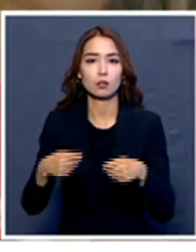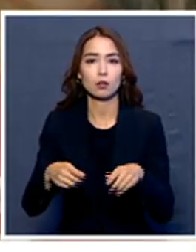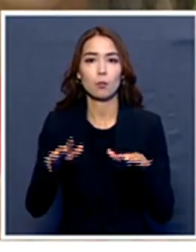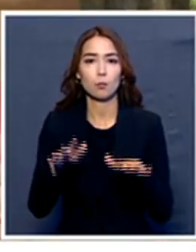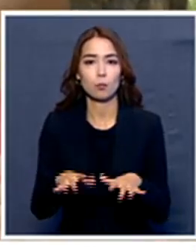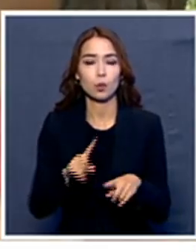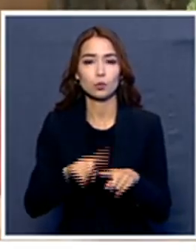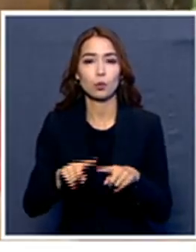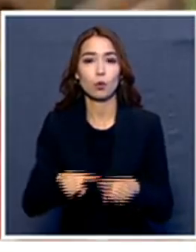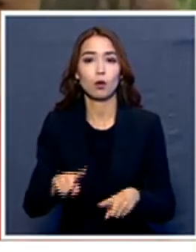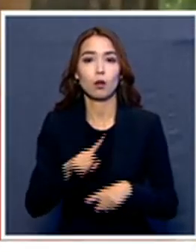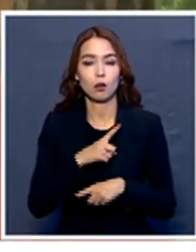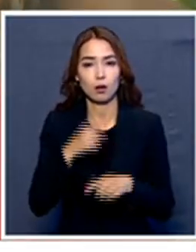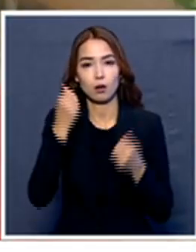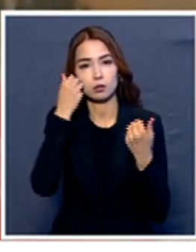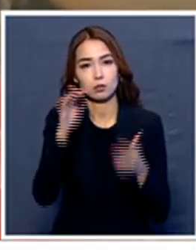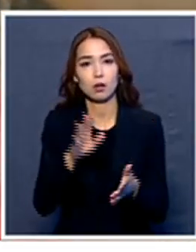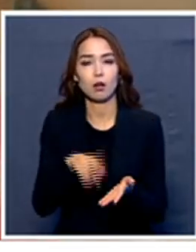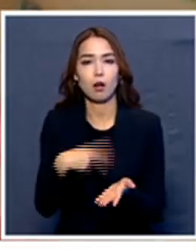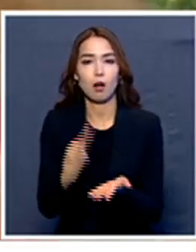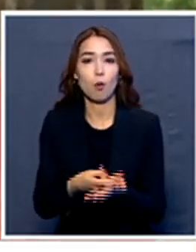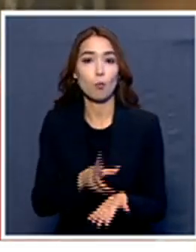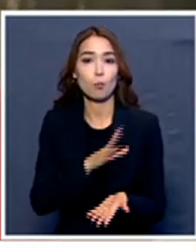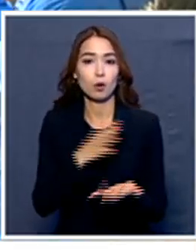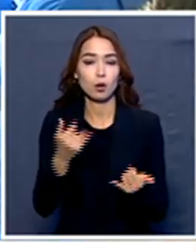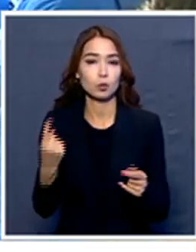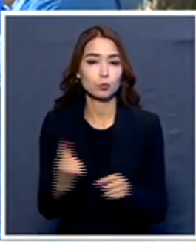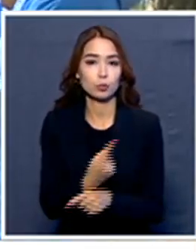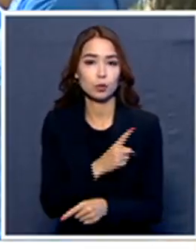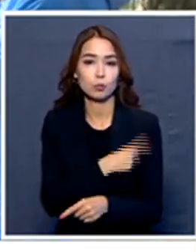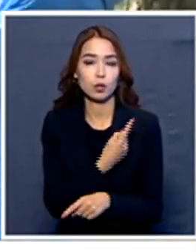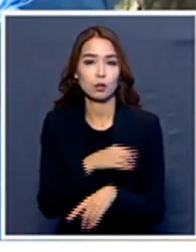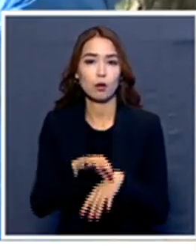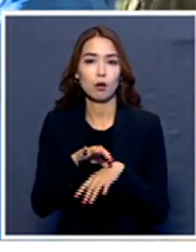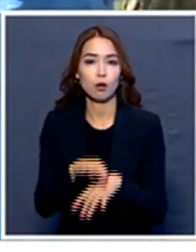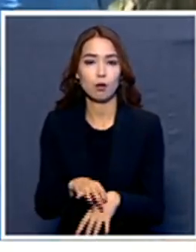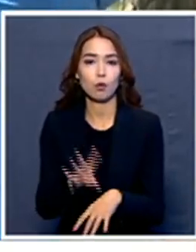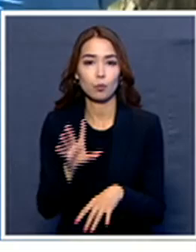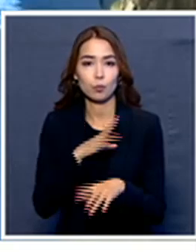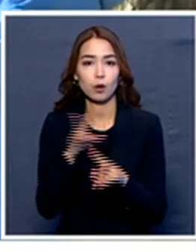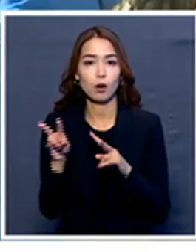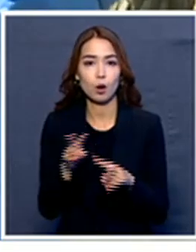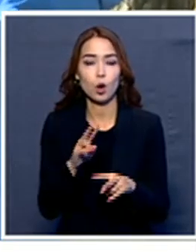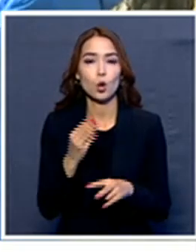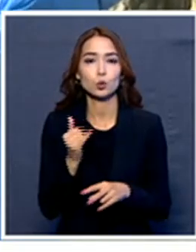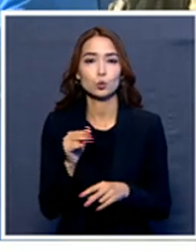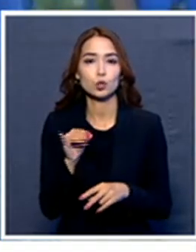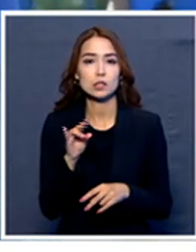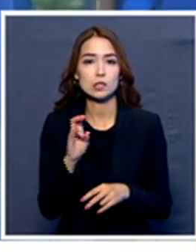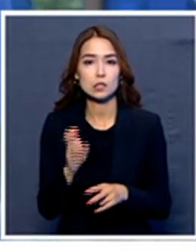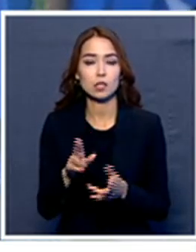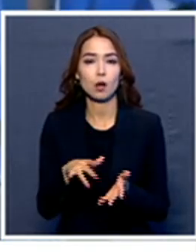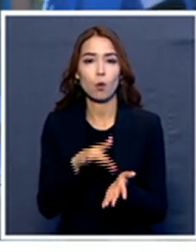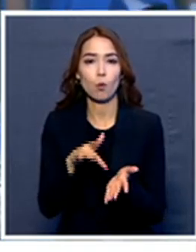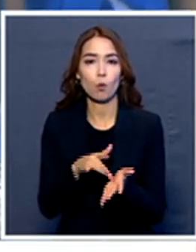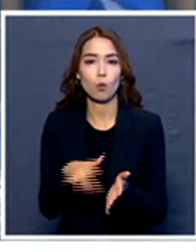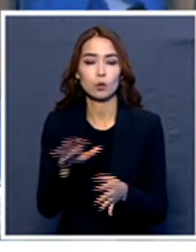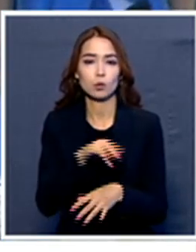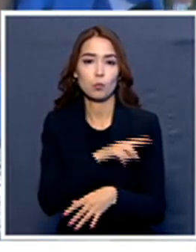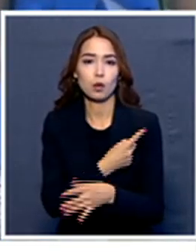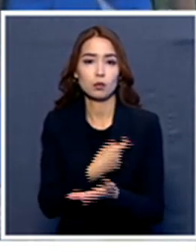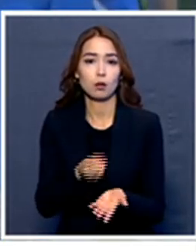жетпей есінен танып қалады. Оған бірден алғашқы медициналық көмек көрсетіліп, Щучинск қаласындағы аудандық ауруханаға